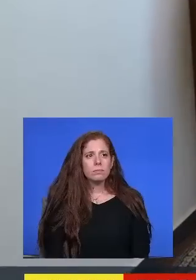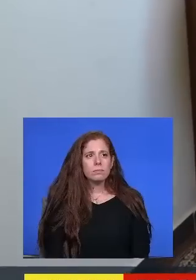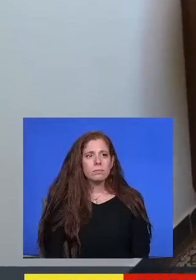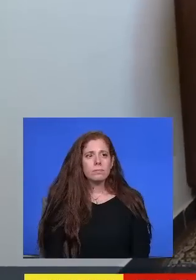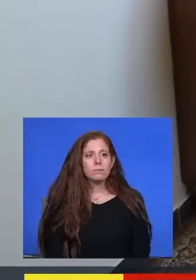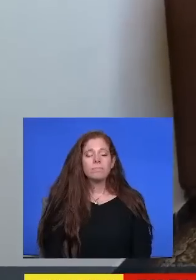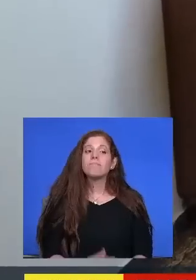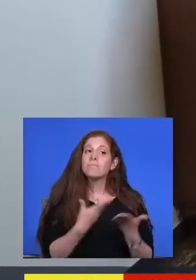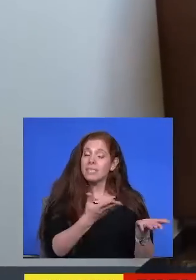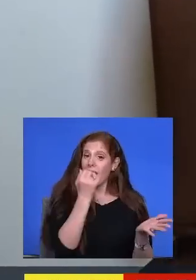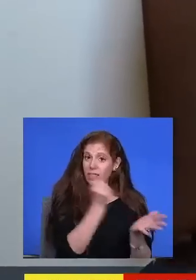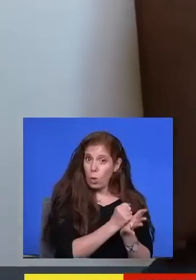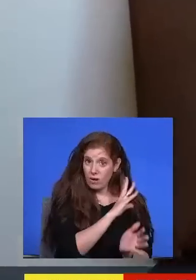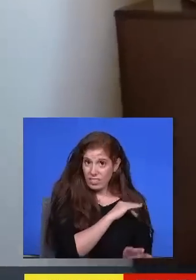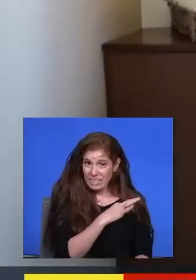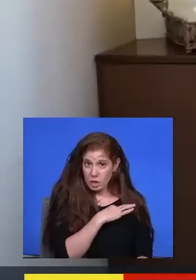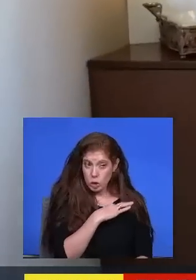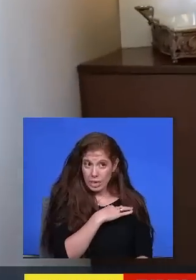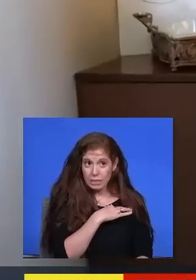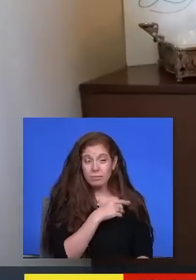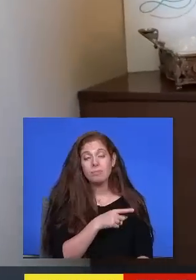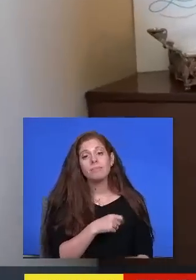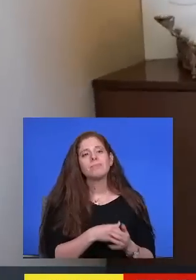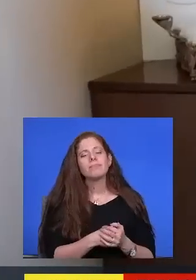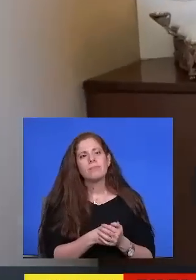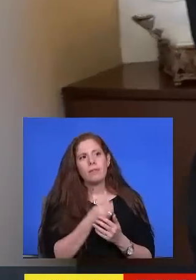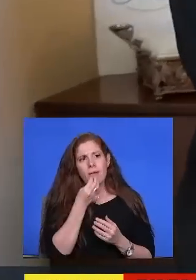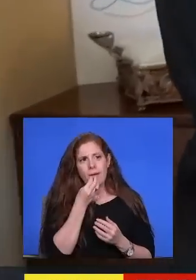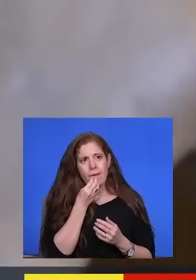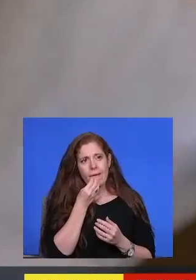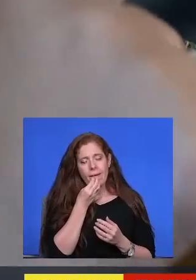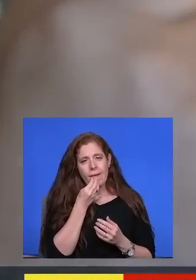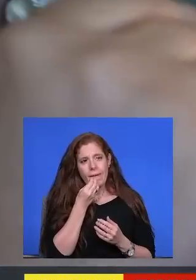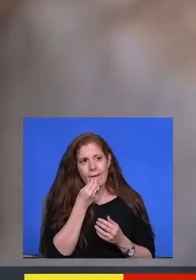هاي الجواز الفلسطيني جوازي يعني